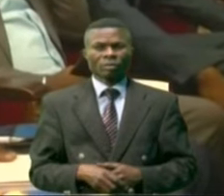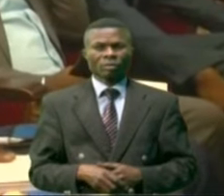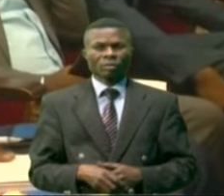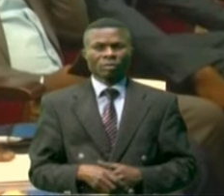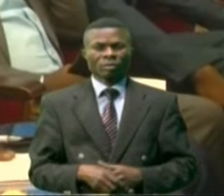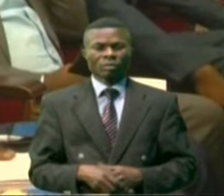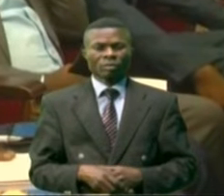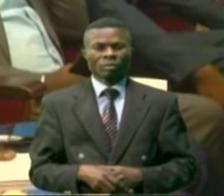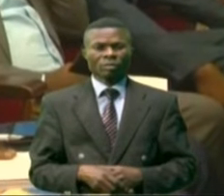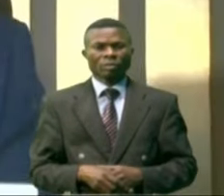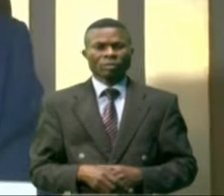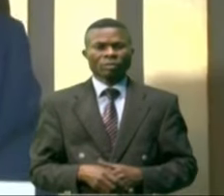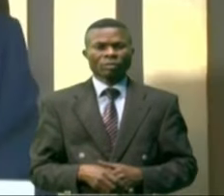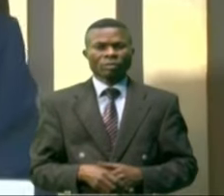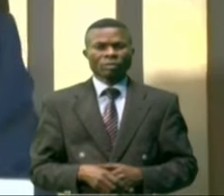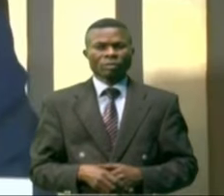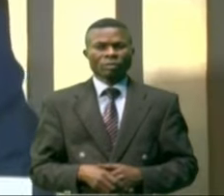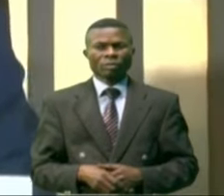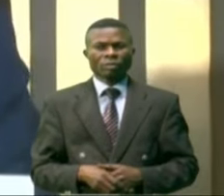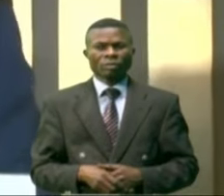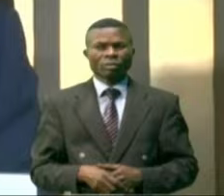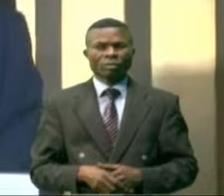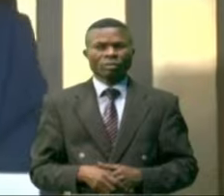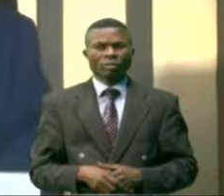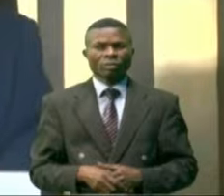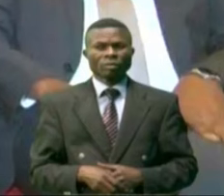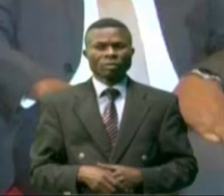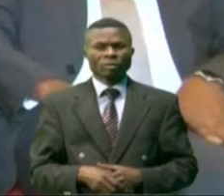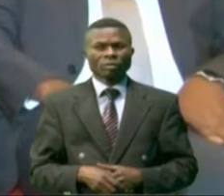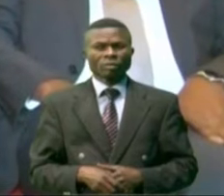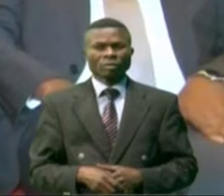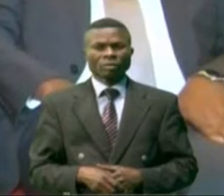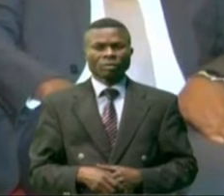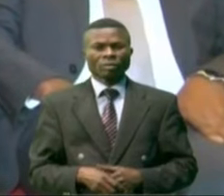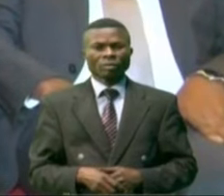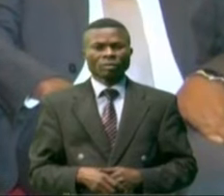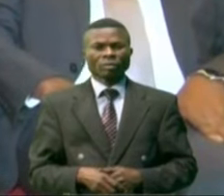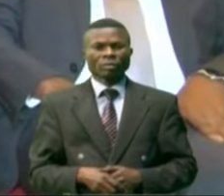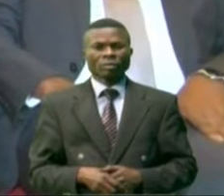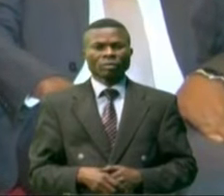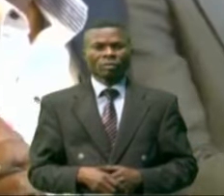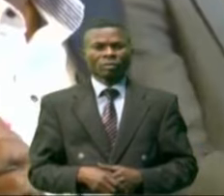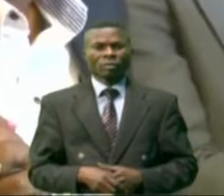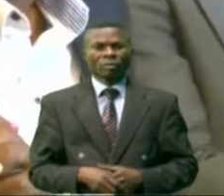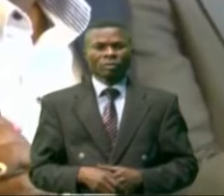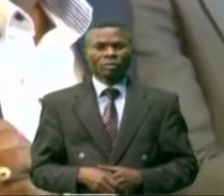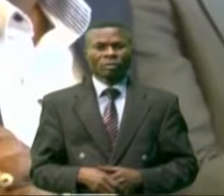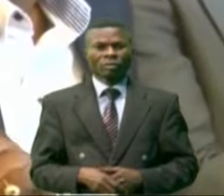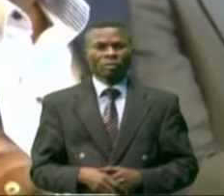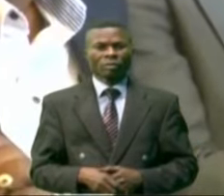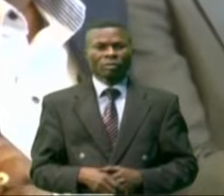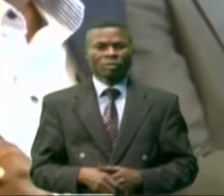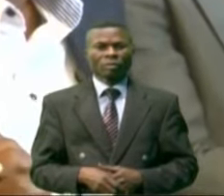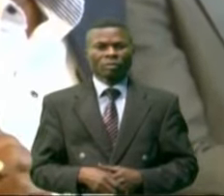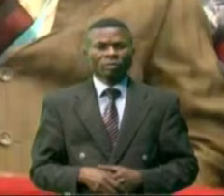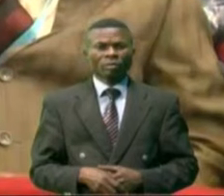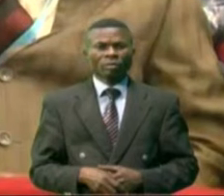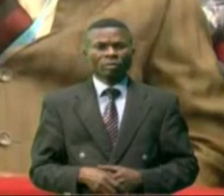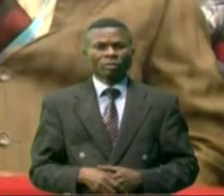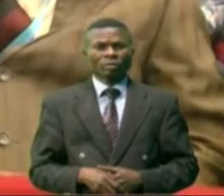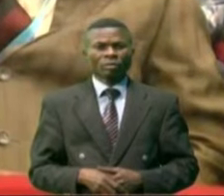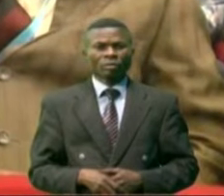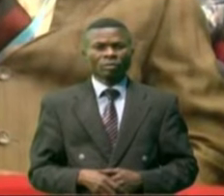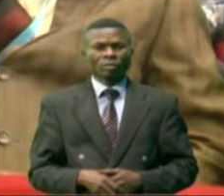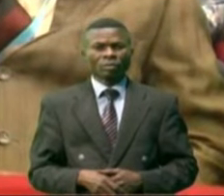des Nations Unies pour la population, Madi Biaï, a affirmé que la RDC a connu un grand retard dans